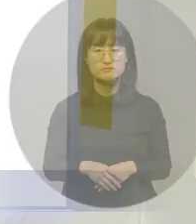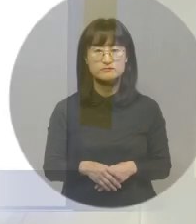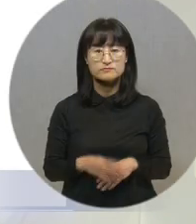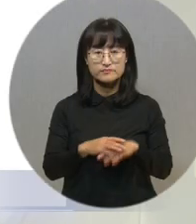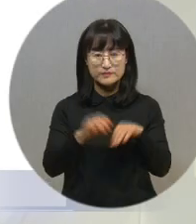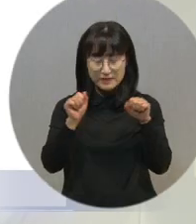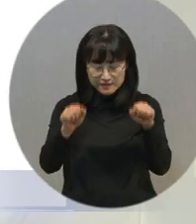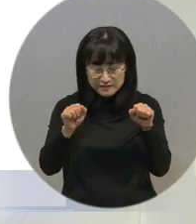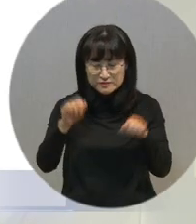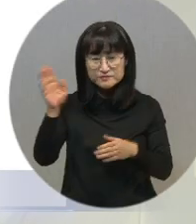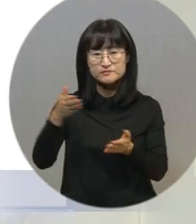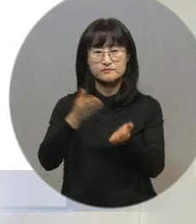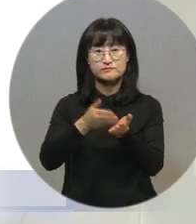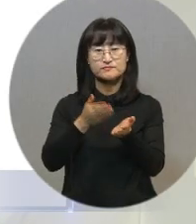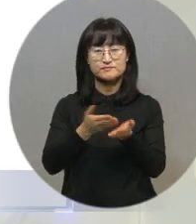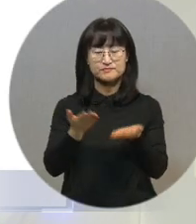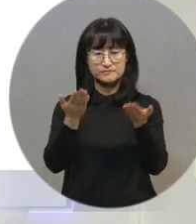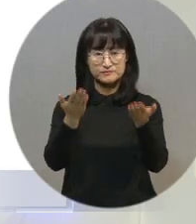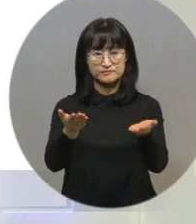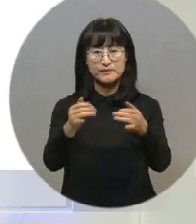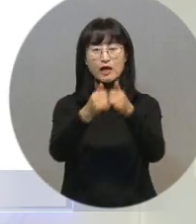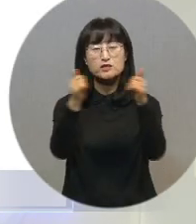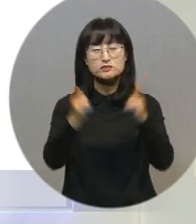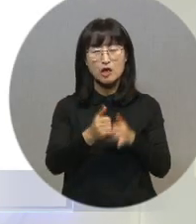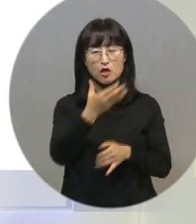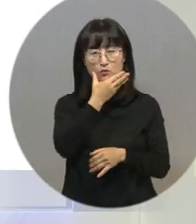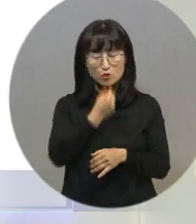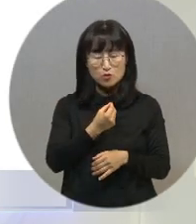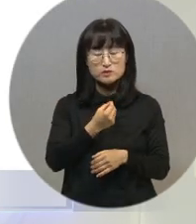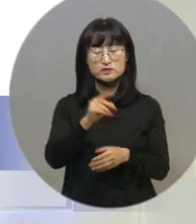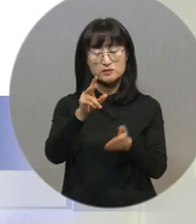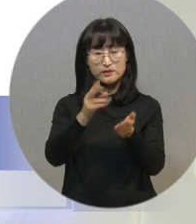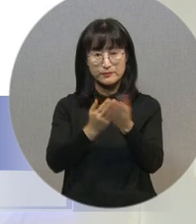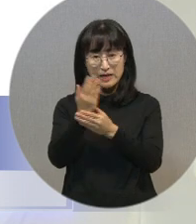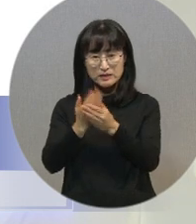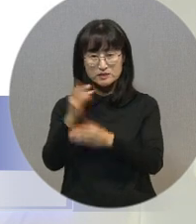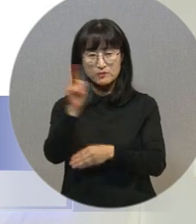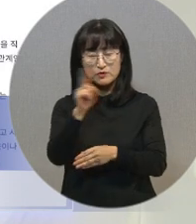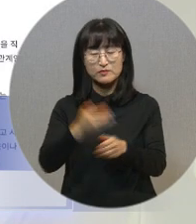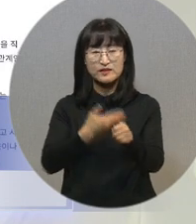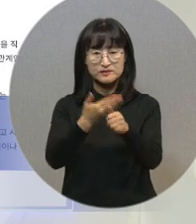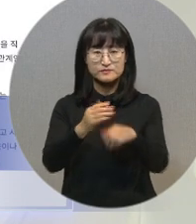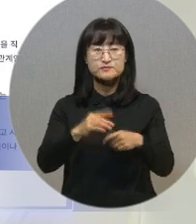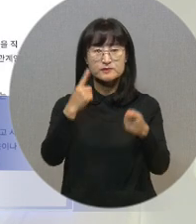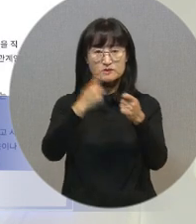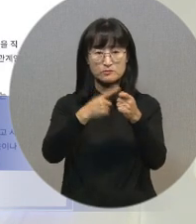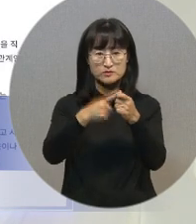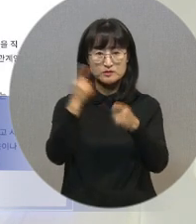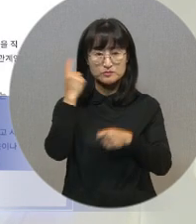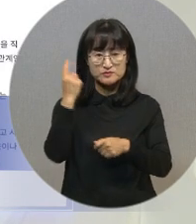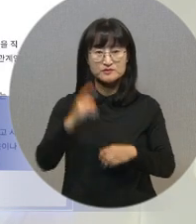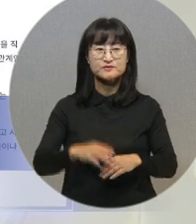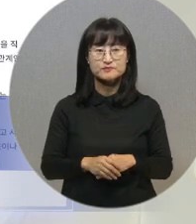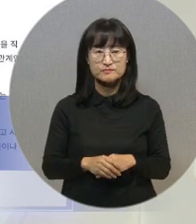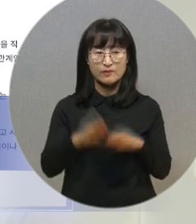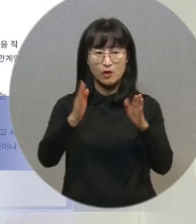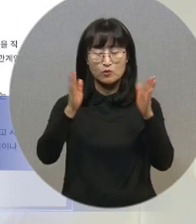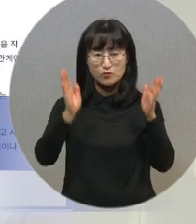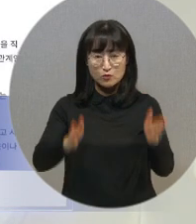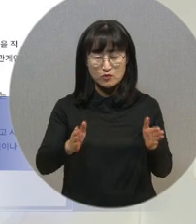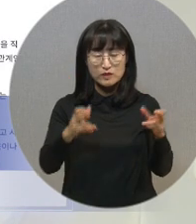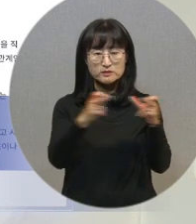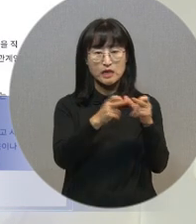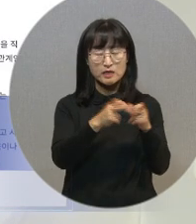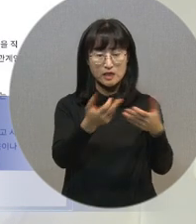안녕하세요 지금부터 웰페어 뉴스와 함께 사회복지의 이슈를 만나봅니다 오늘 첫 번째 소식입니다 그동안 장애인